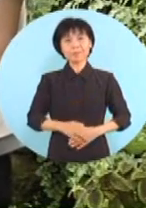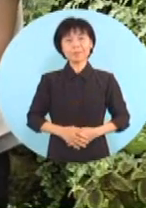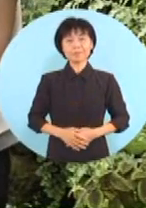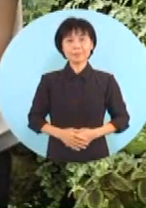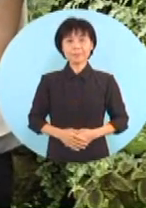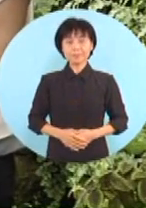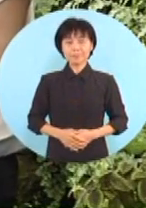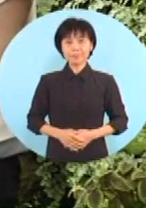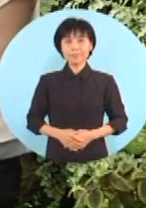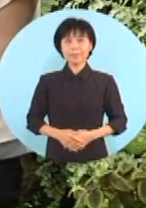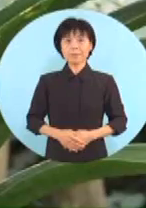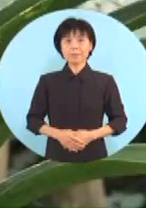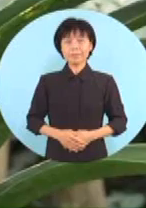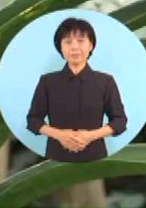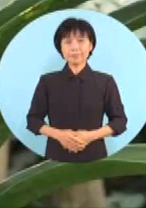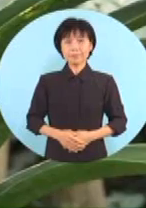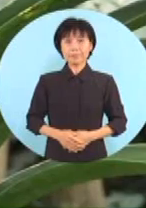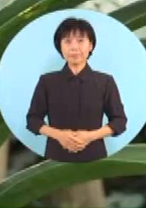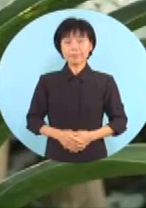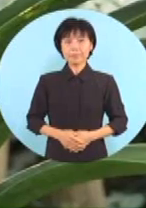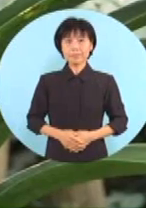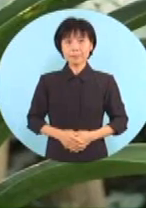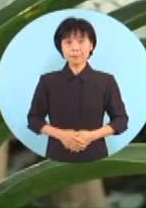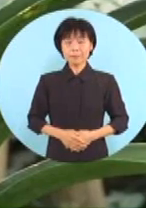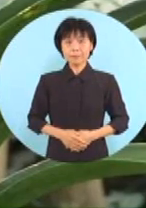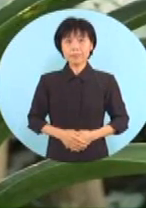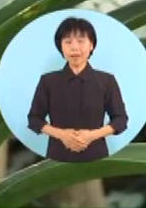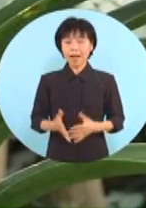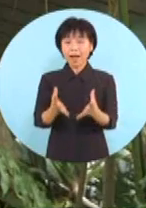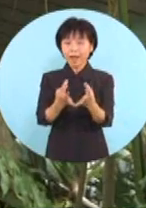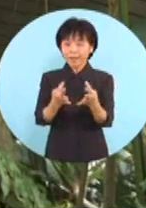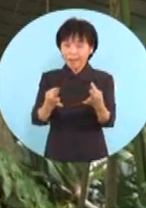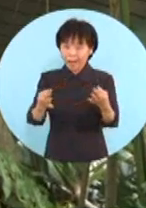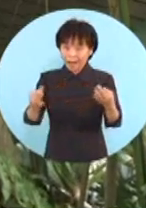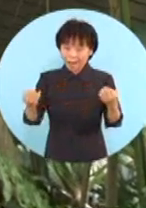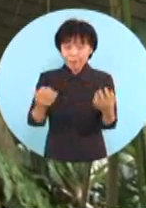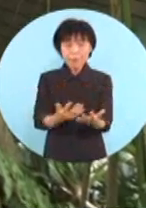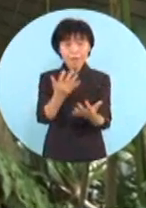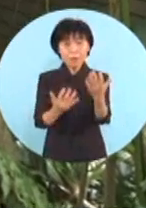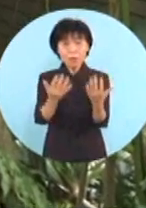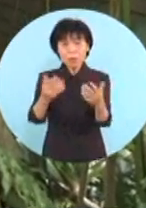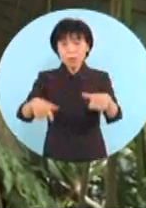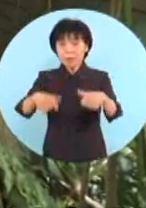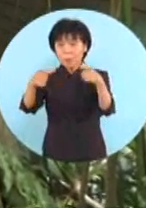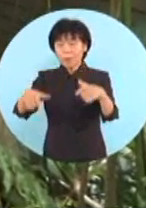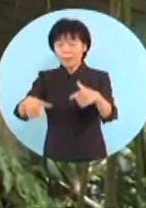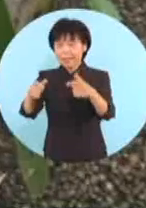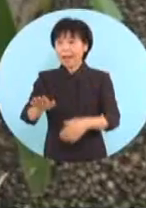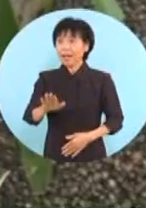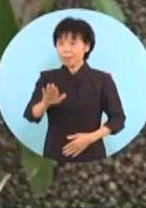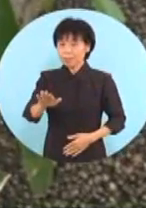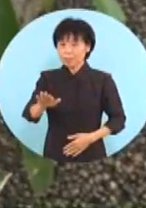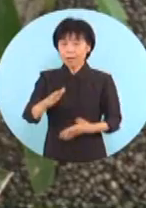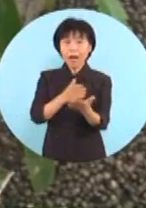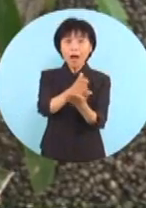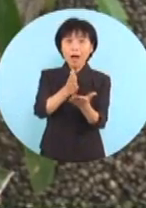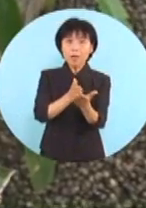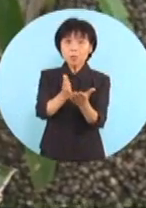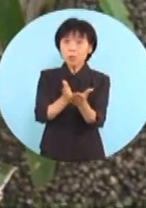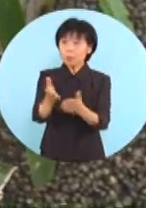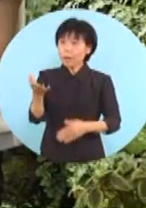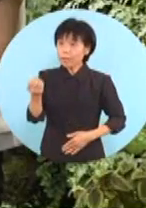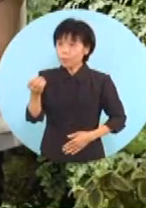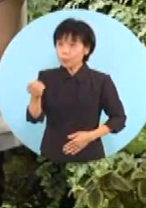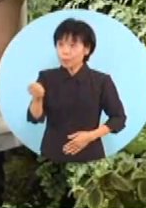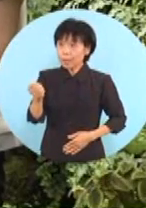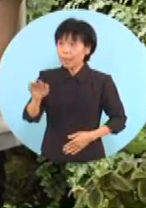の暖房に使ってます。 本当にたくさんの数の緑が周りにありますが、何種類ぐらいの植物